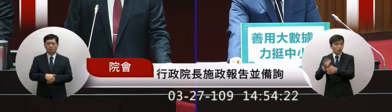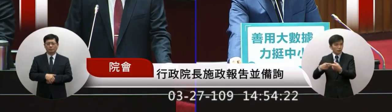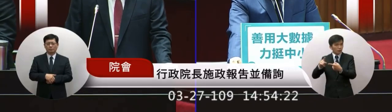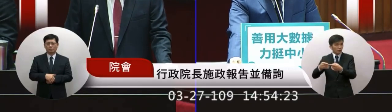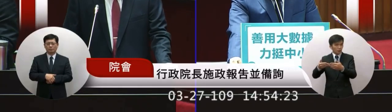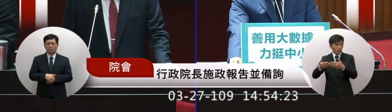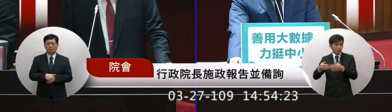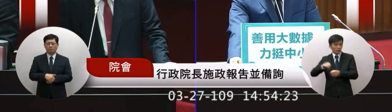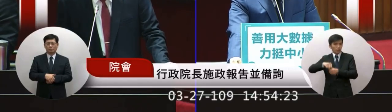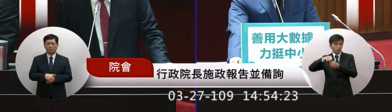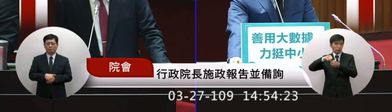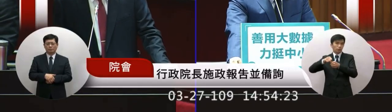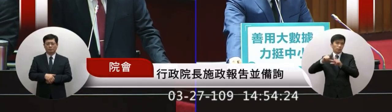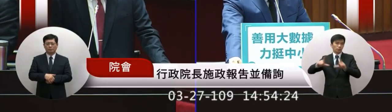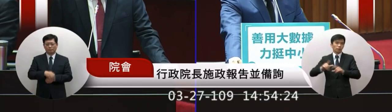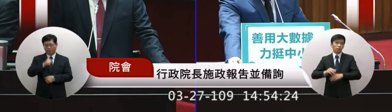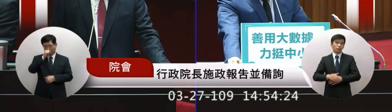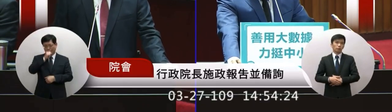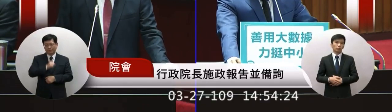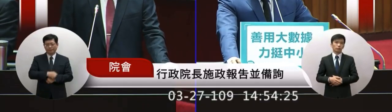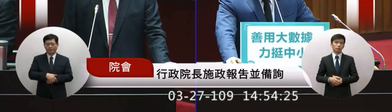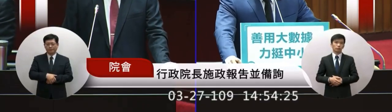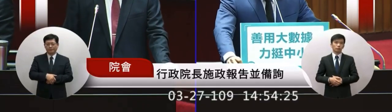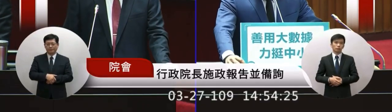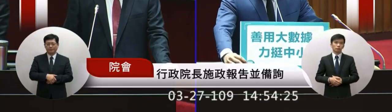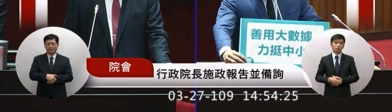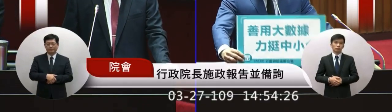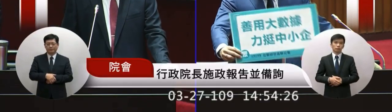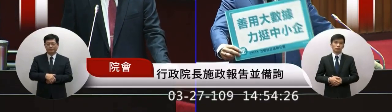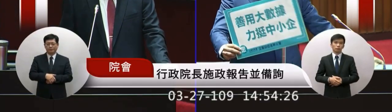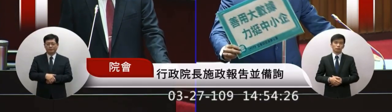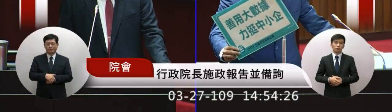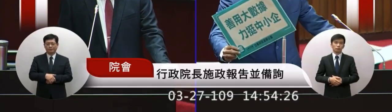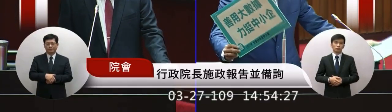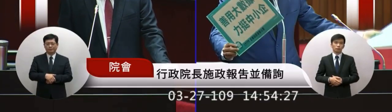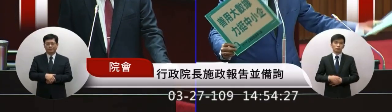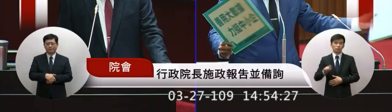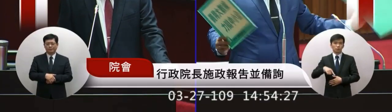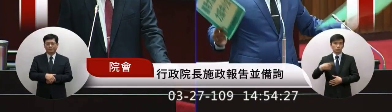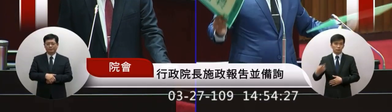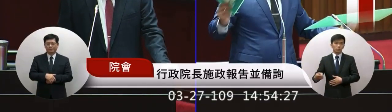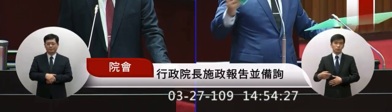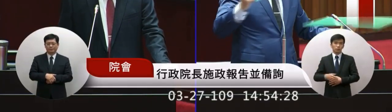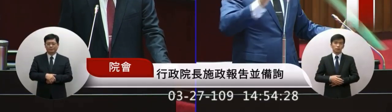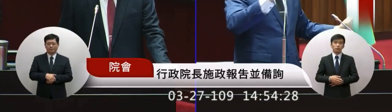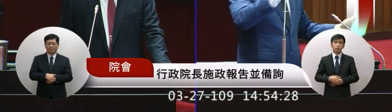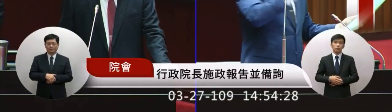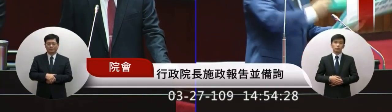该要再提升了哈。 好， 所以讲，接着就进入我们下一个主题。